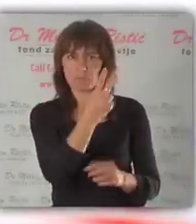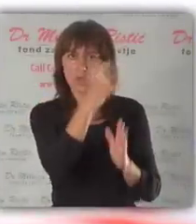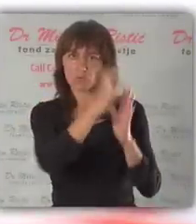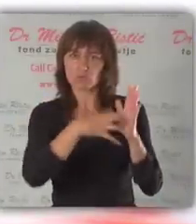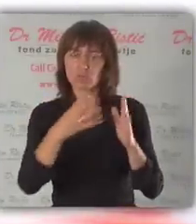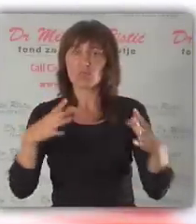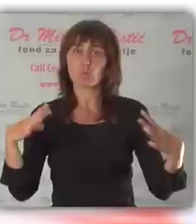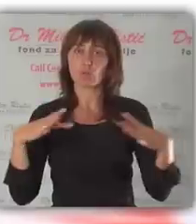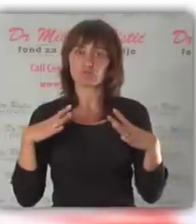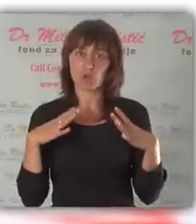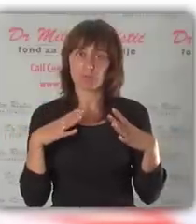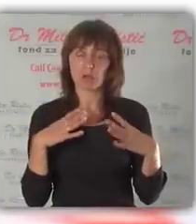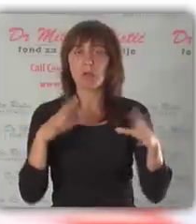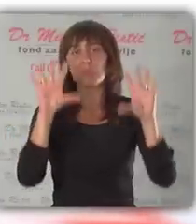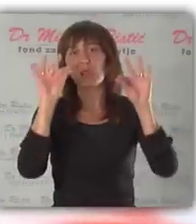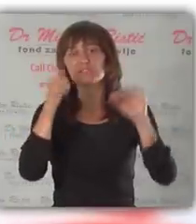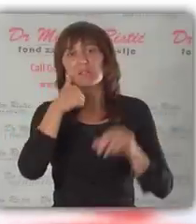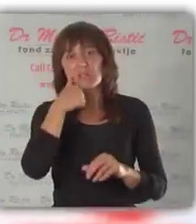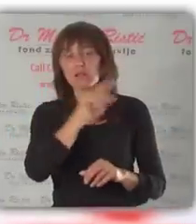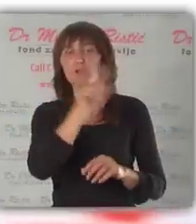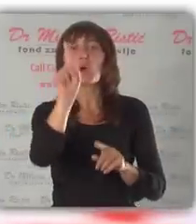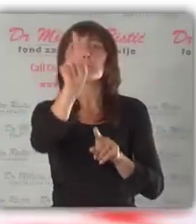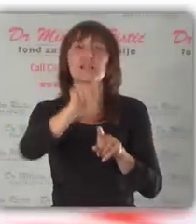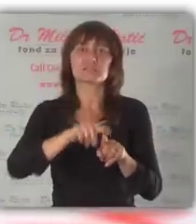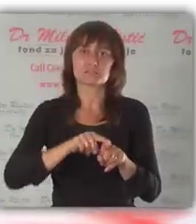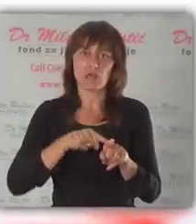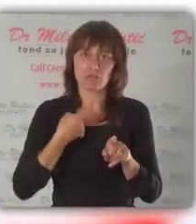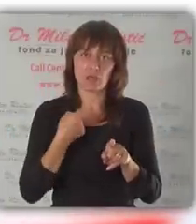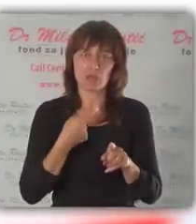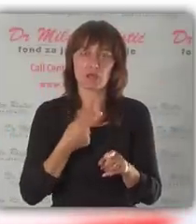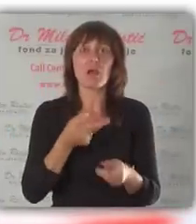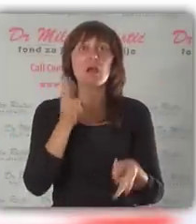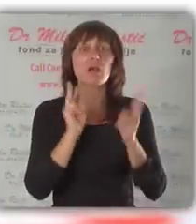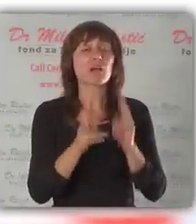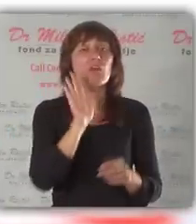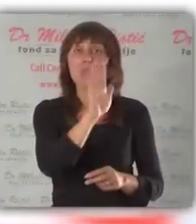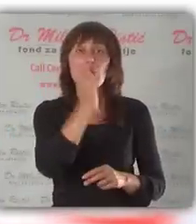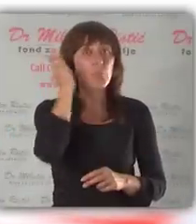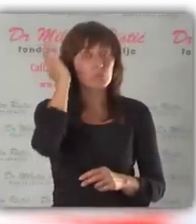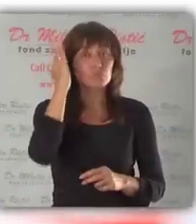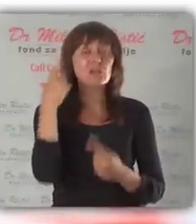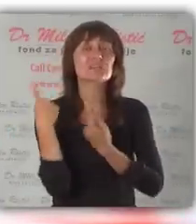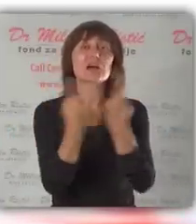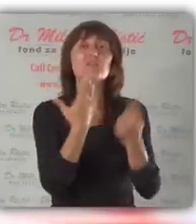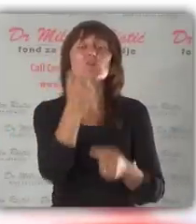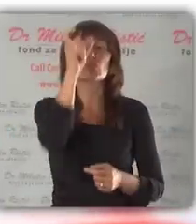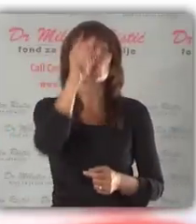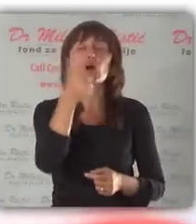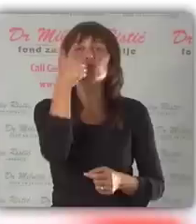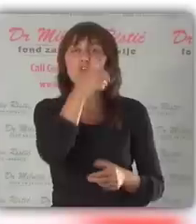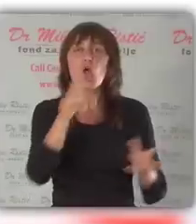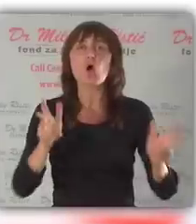orijentisana na dužinu godišnjeg odmora, 10 dana do mesec dana. Kakva je njihova budućnost zavisi od toga